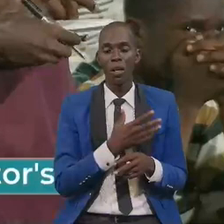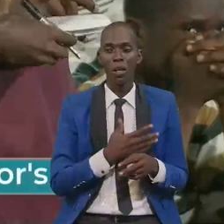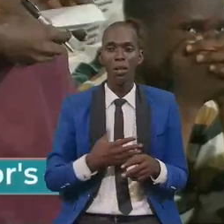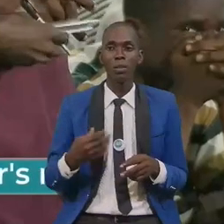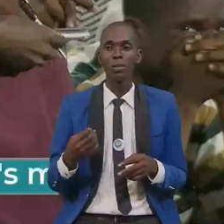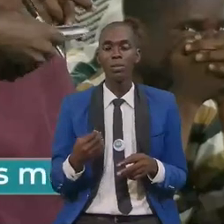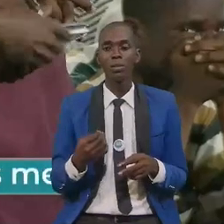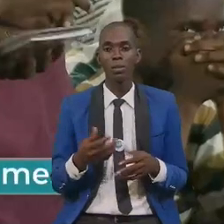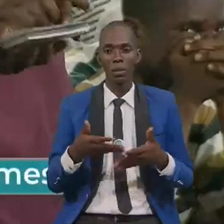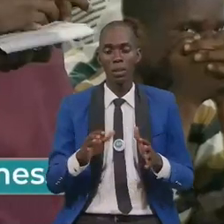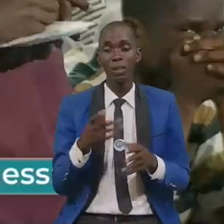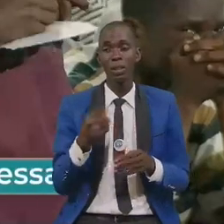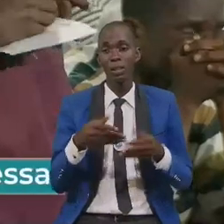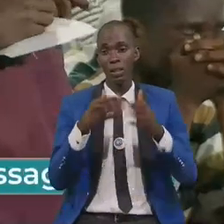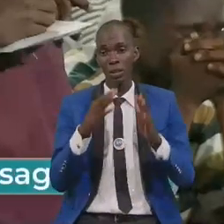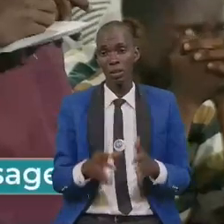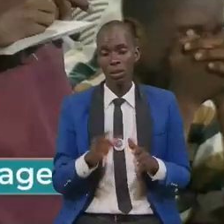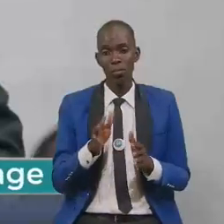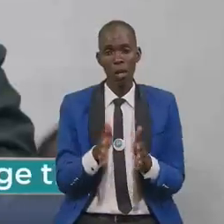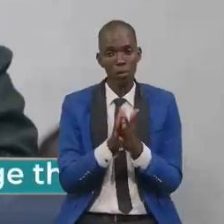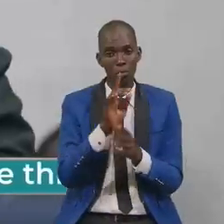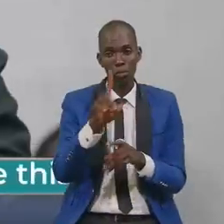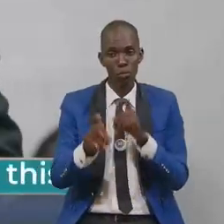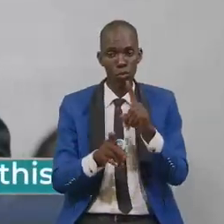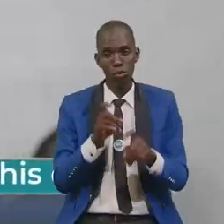et que les conseillers vous aident